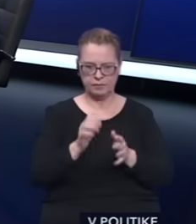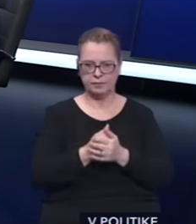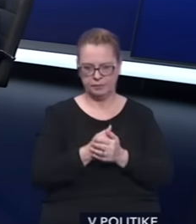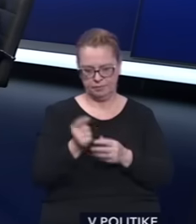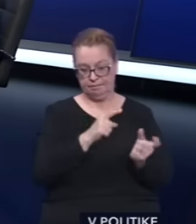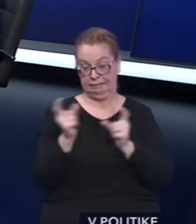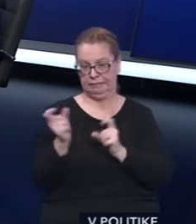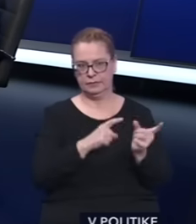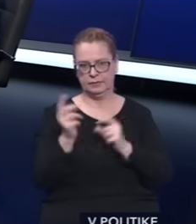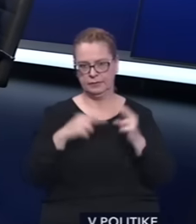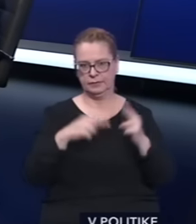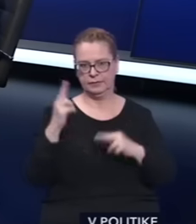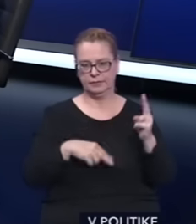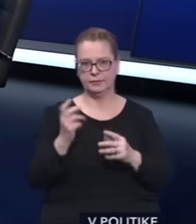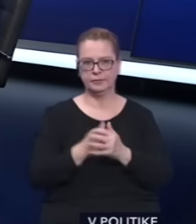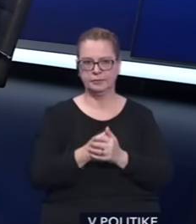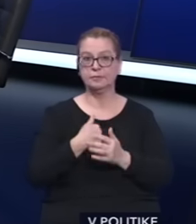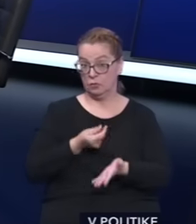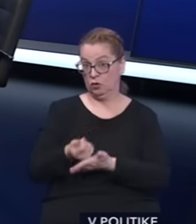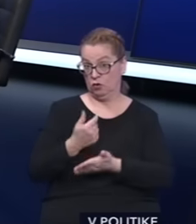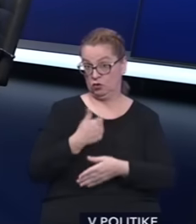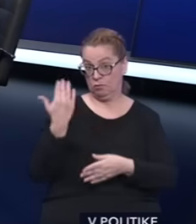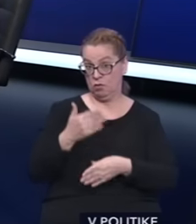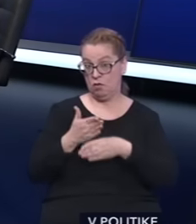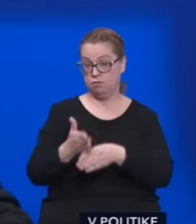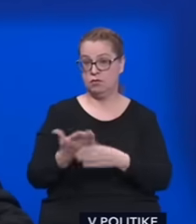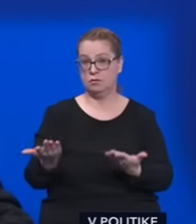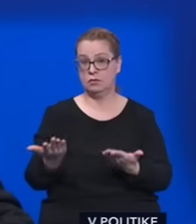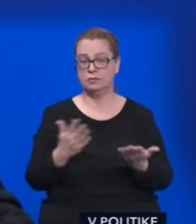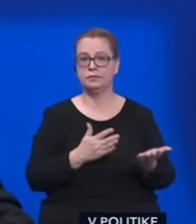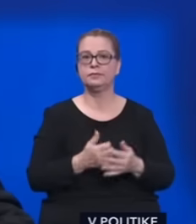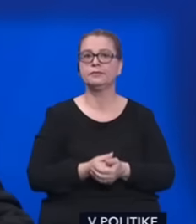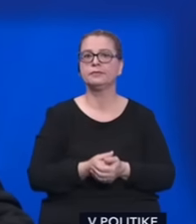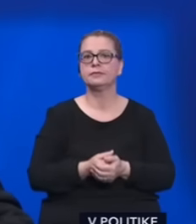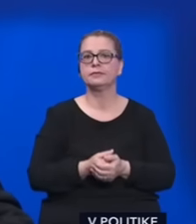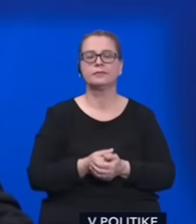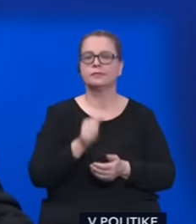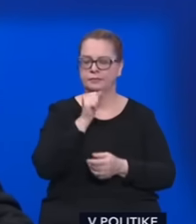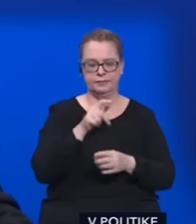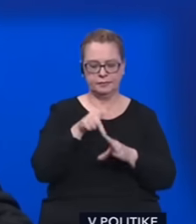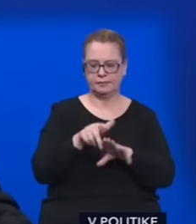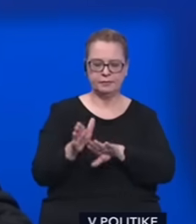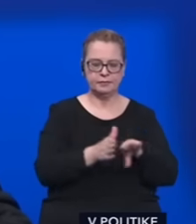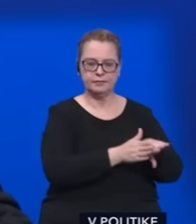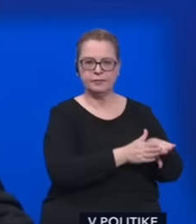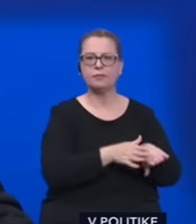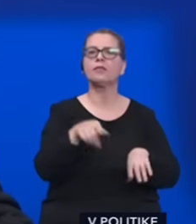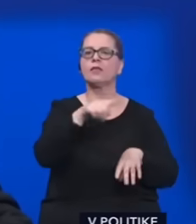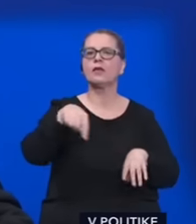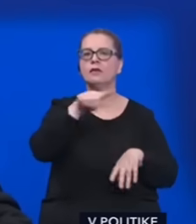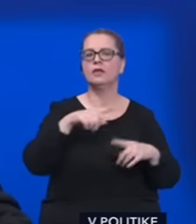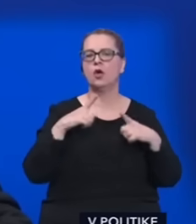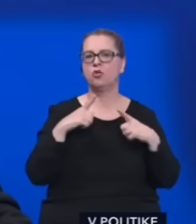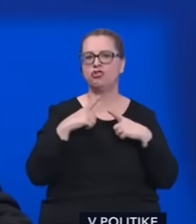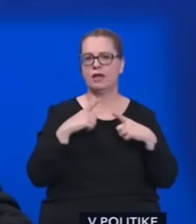Zopakovali ste, nepomohli. Všetko ste zrušili. Zopakovali ste druhý raz, že očakávate, že príde vláda, ktorá